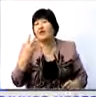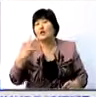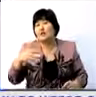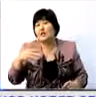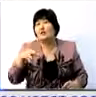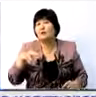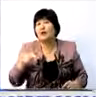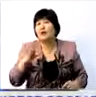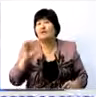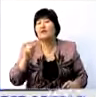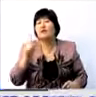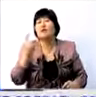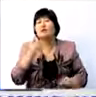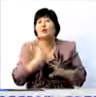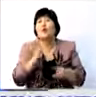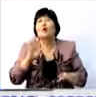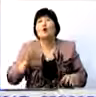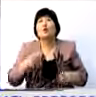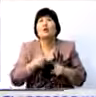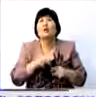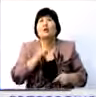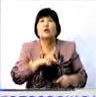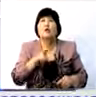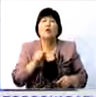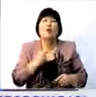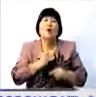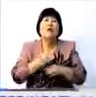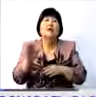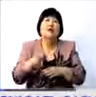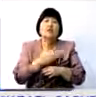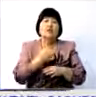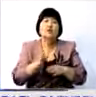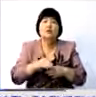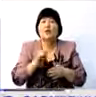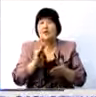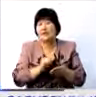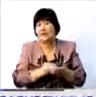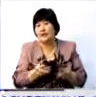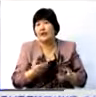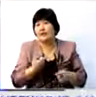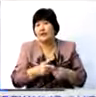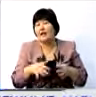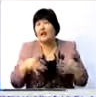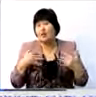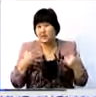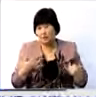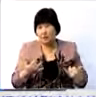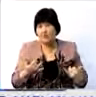мегаватт. Это в первую очередь. Кроме этого, мы работаем по распределенной генерации для